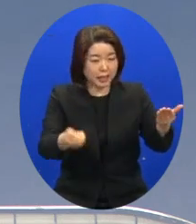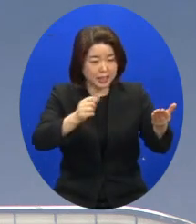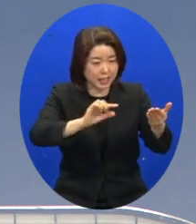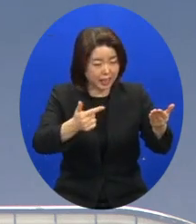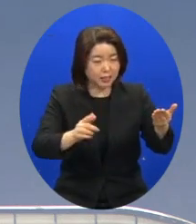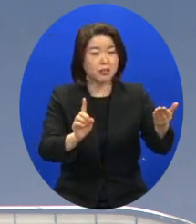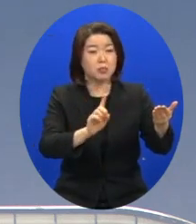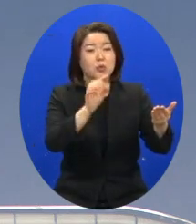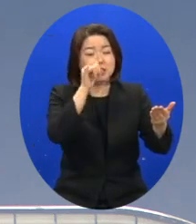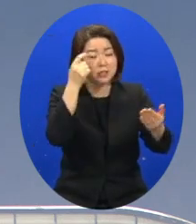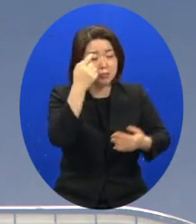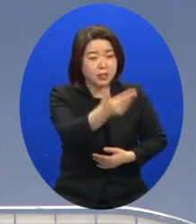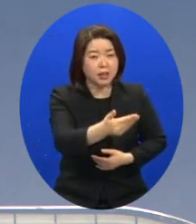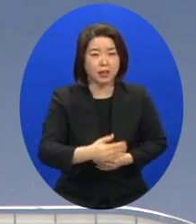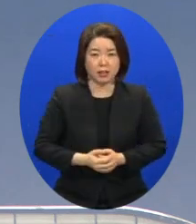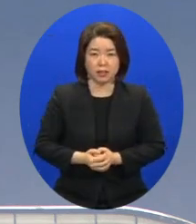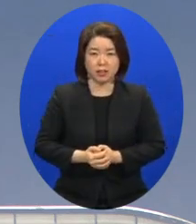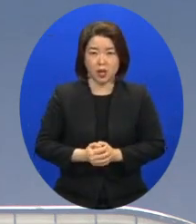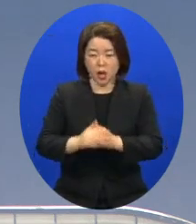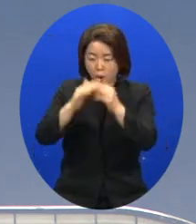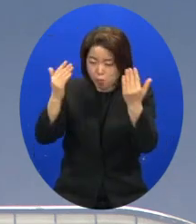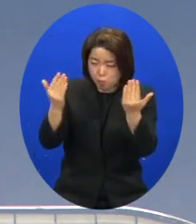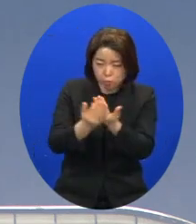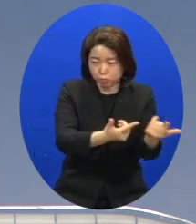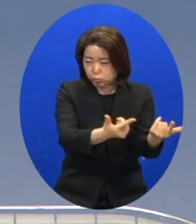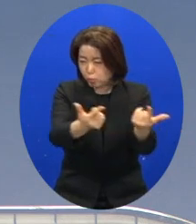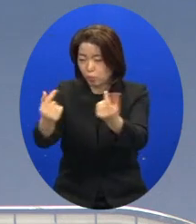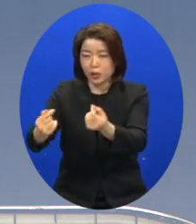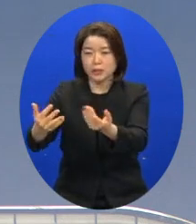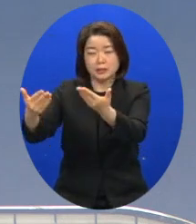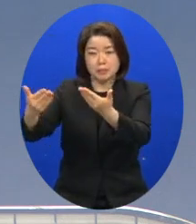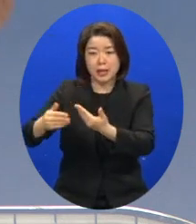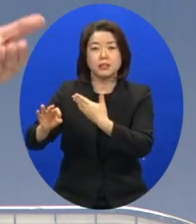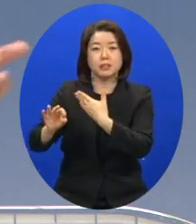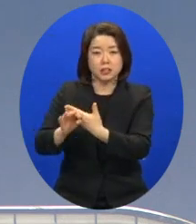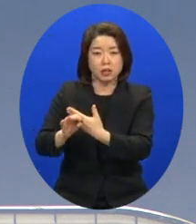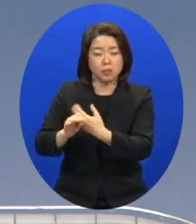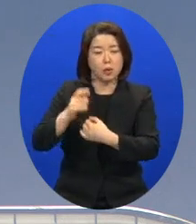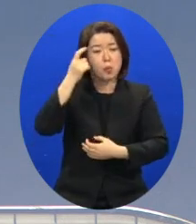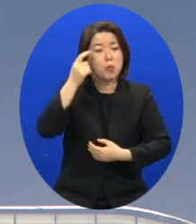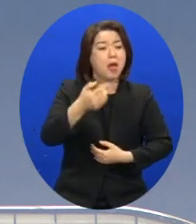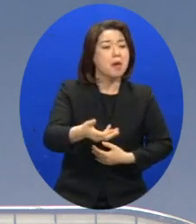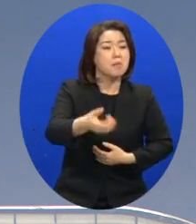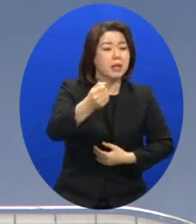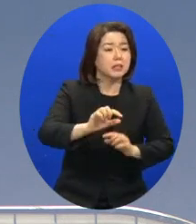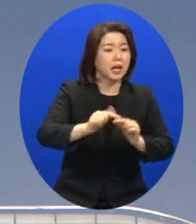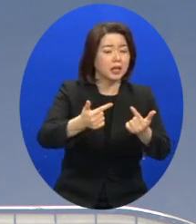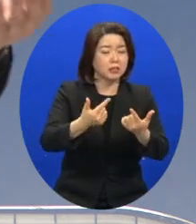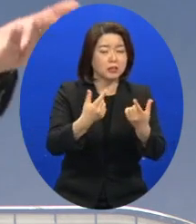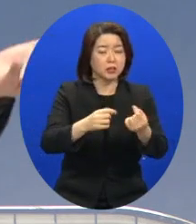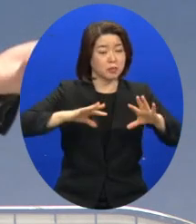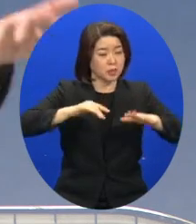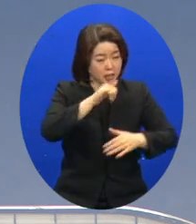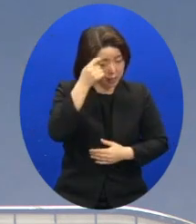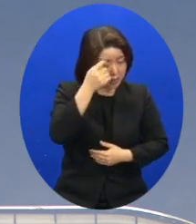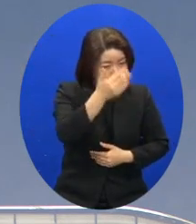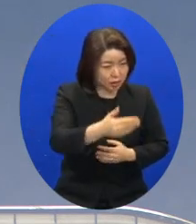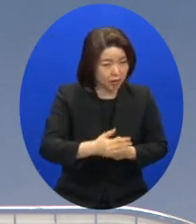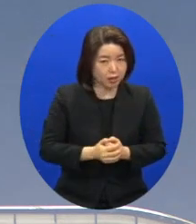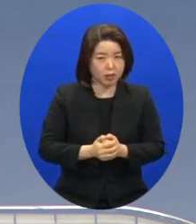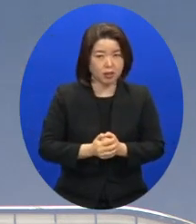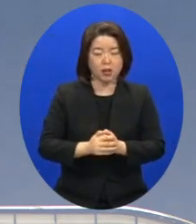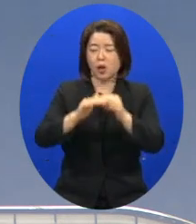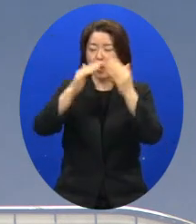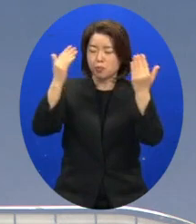무엇이 있습니까 모두가 받은 것이라면 왜 받지 않은 것처럼 자랑 합니까 모든 걸 다 하나님으로